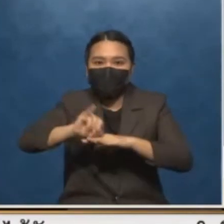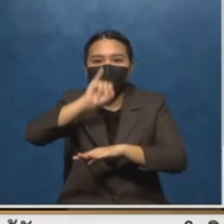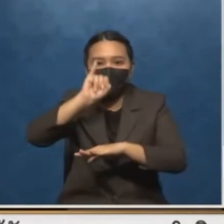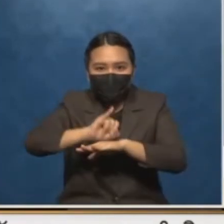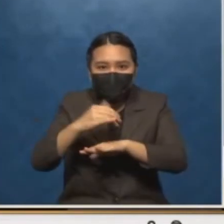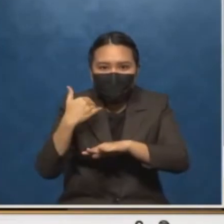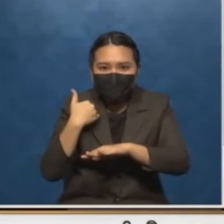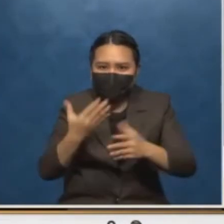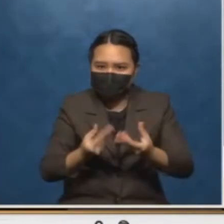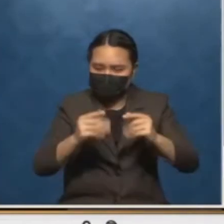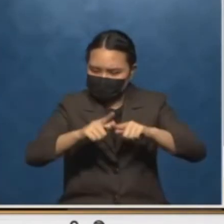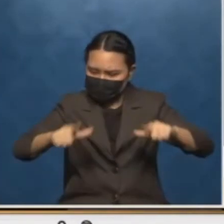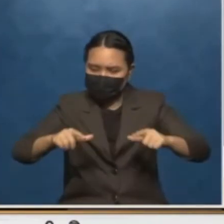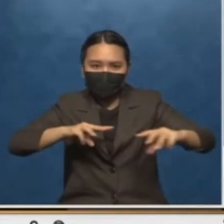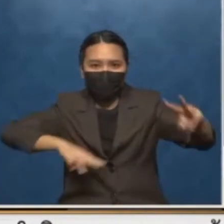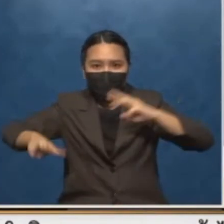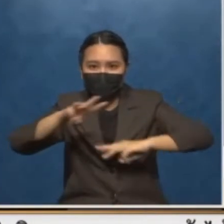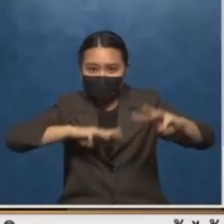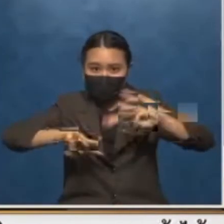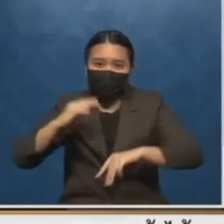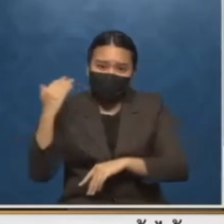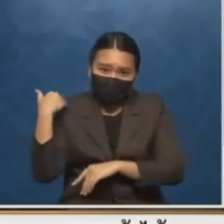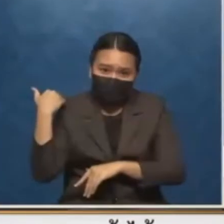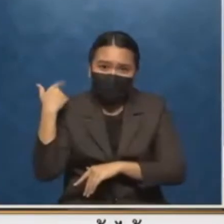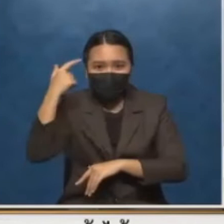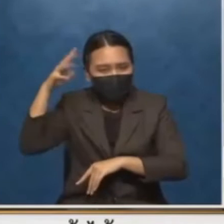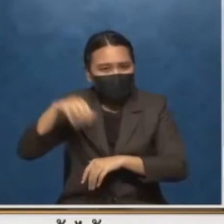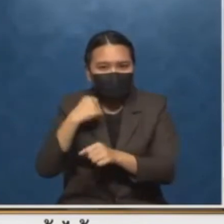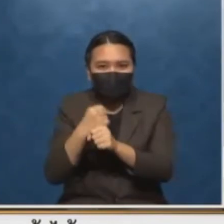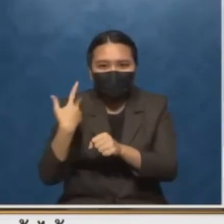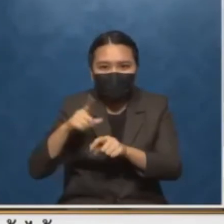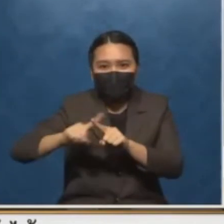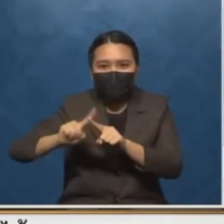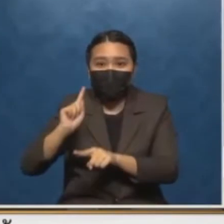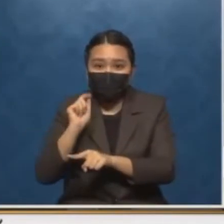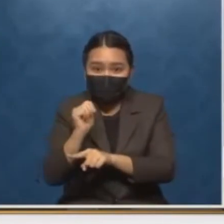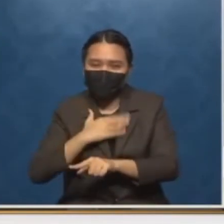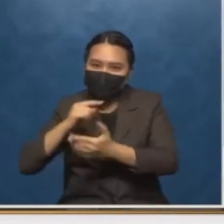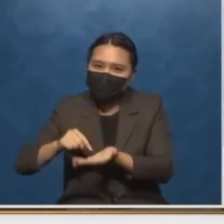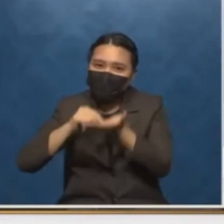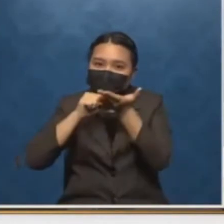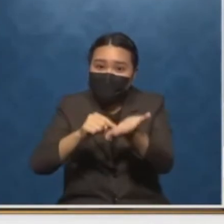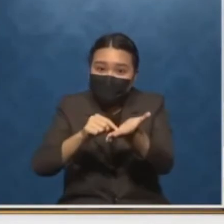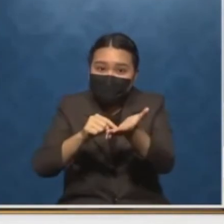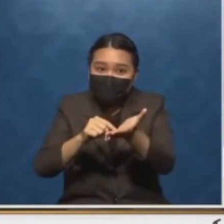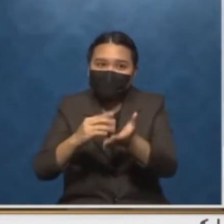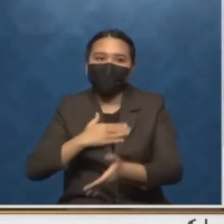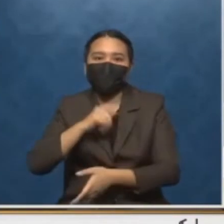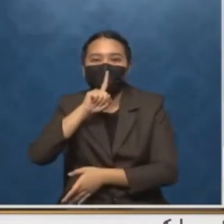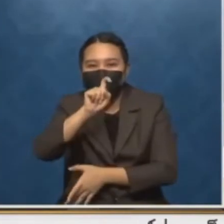กข้างหลังเนี่ยจำนวนมากเลยยังใช้ได้อันนี้ยังนำเสนอว่าผมเรื่องต้องถามเป็นคำถามสุดท้าย